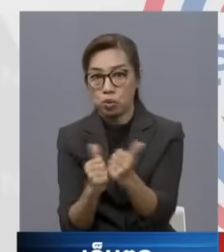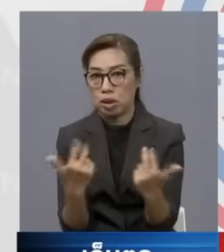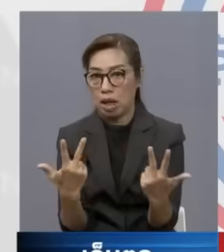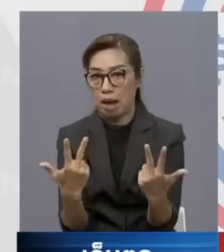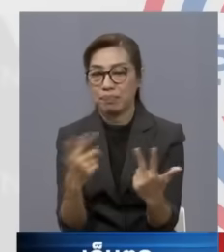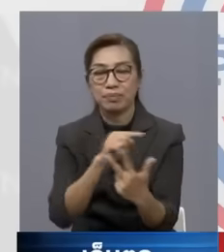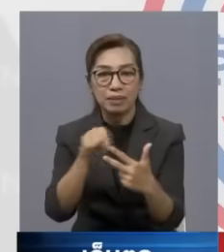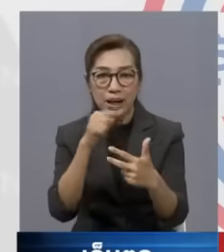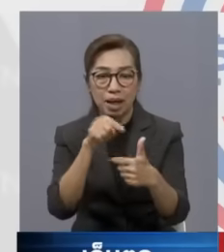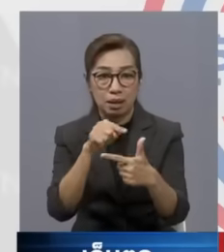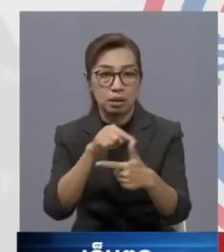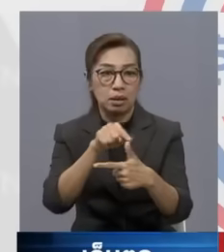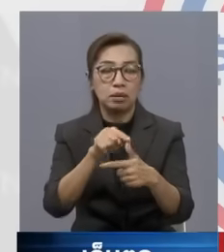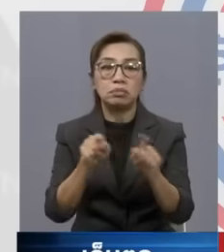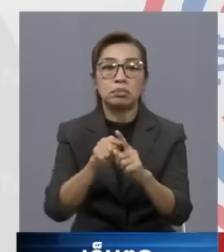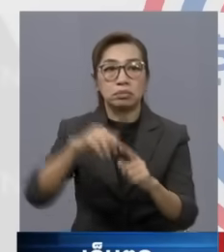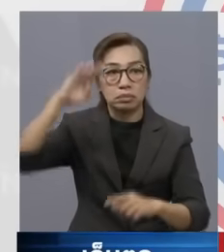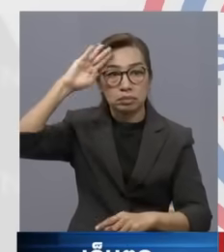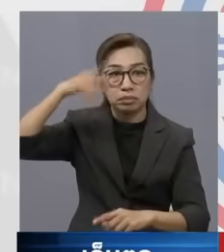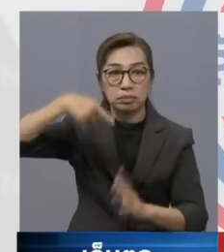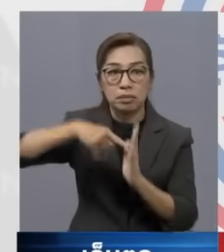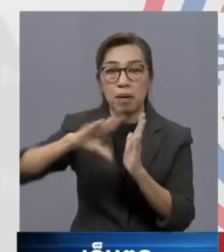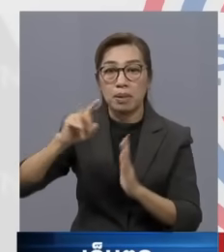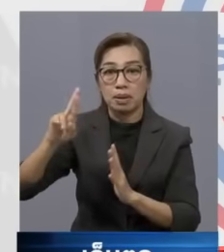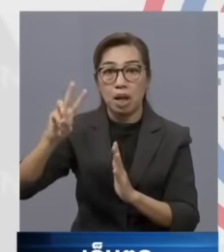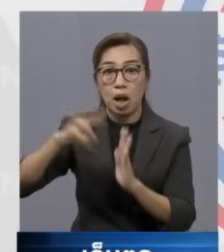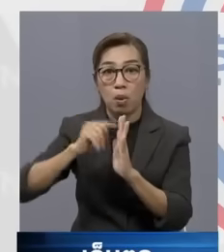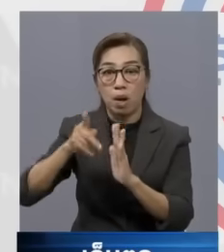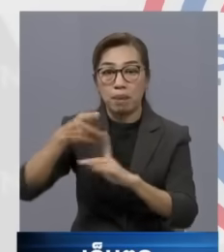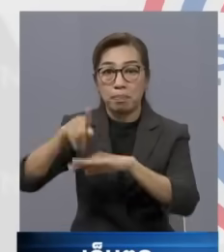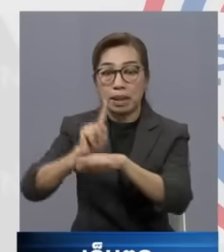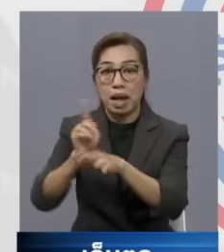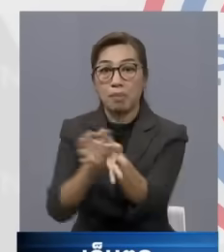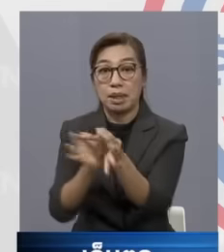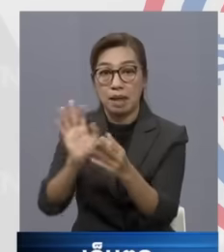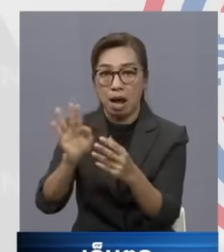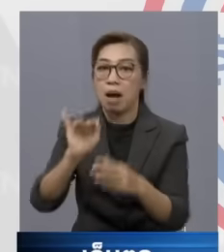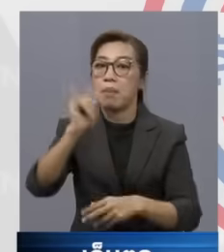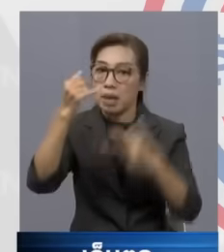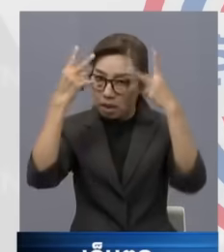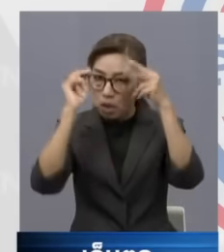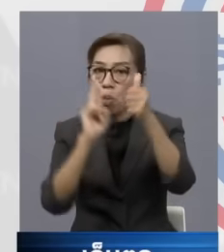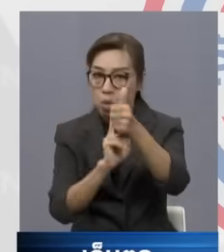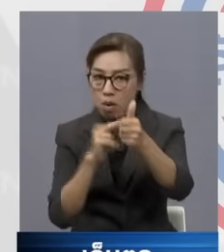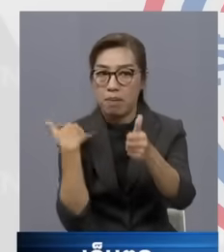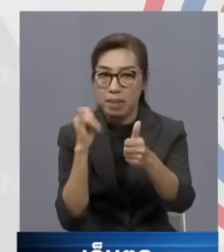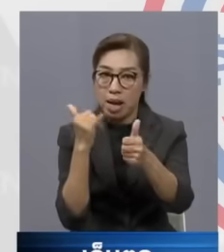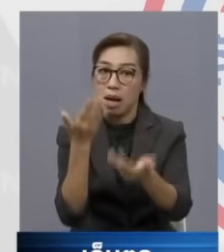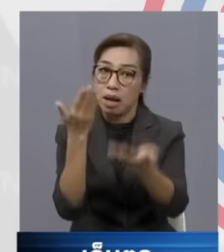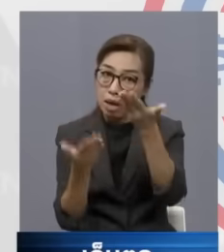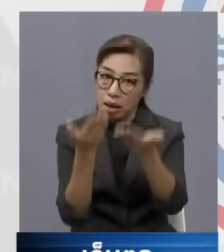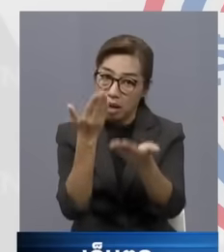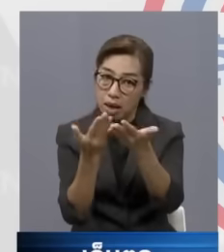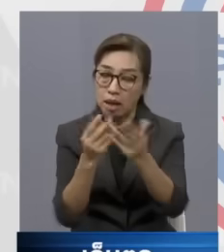ก็มีชื่อของพลตำรวจเอกพัชรวาทวงษ์สุวรรณประธานที่ปรึกษาของพรรคเห็นว่ามีโอกาสนั่งรองนายกรัฐมนตรีหรือเก้าอี้